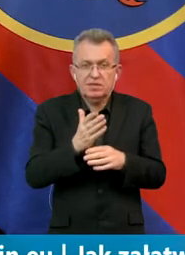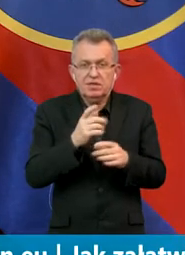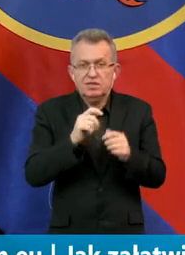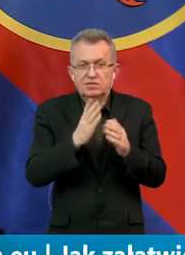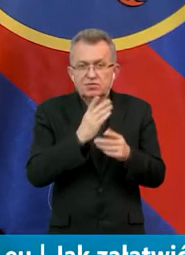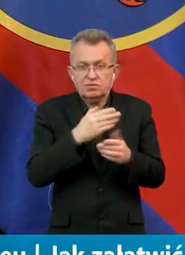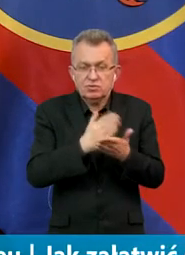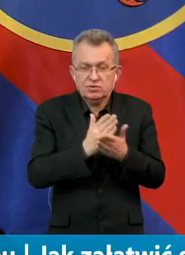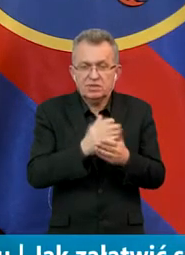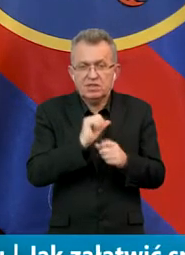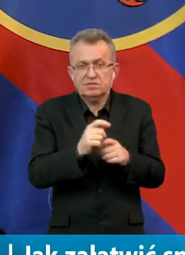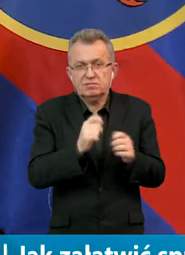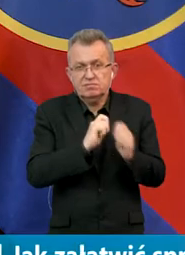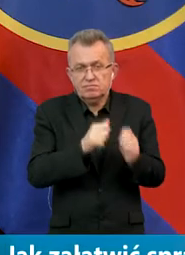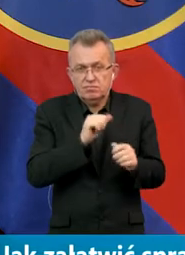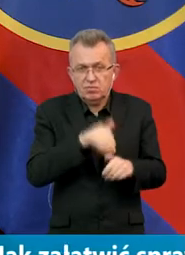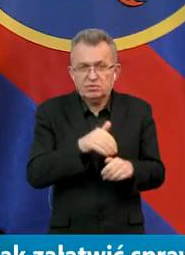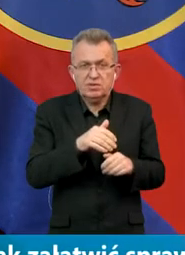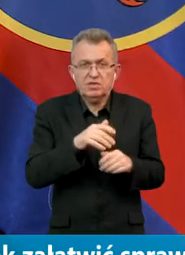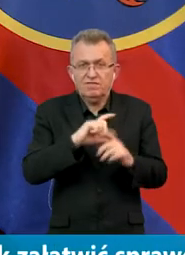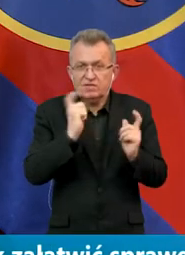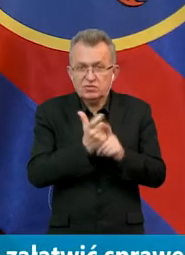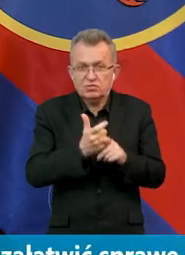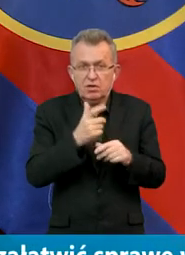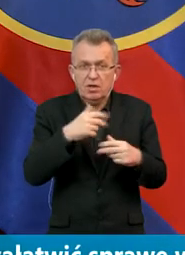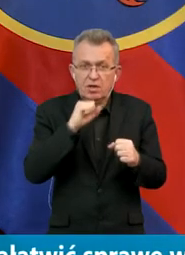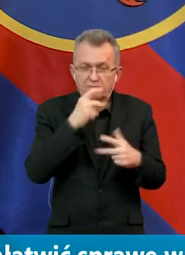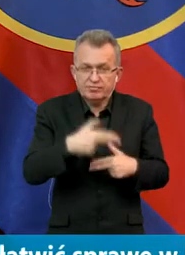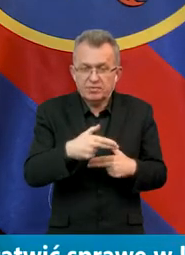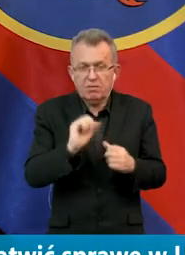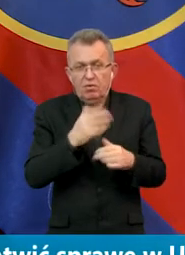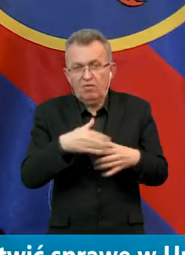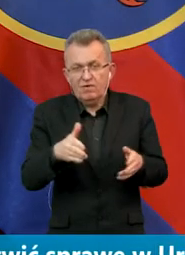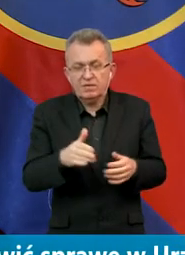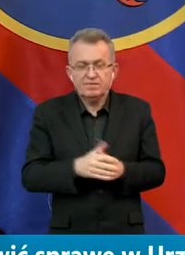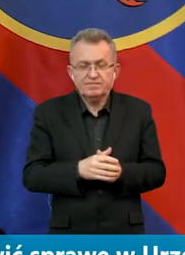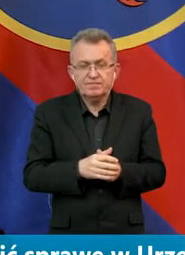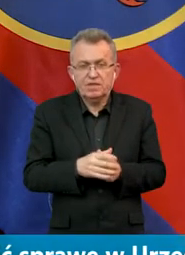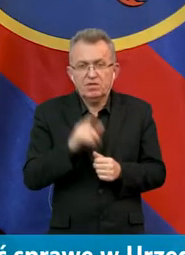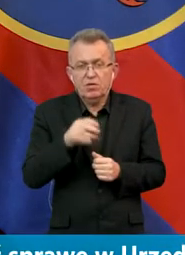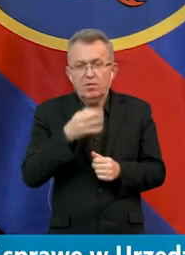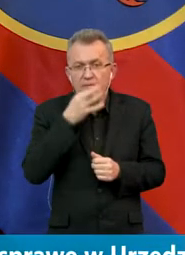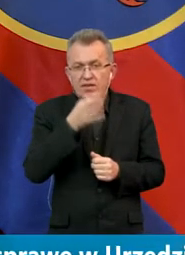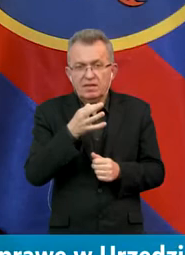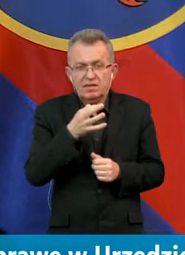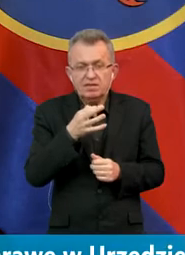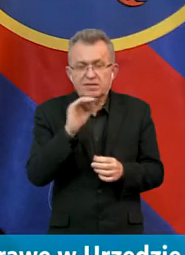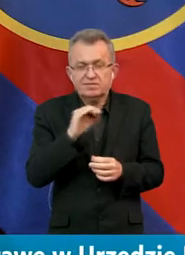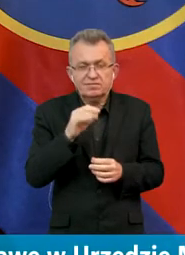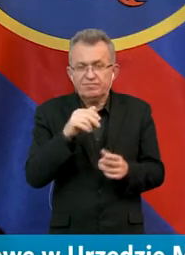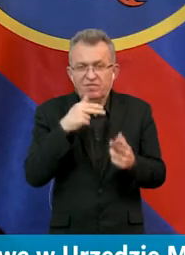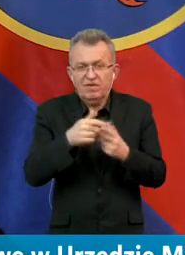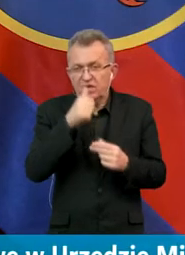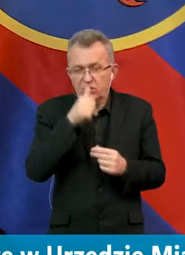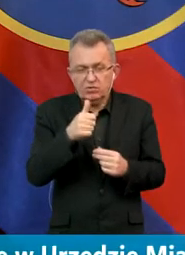tam gdzie będzie obecna infrastruktura, czy bardziej wszystko albo nic? No niestety na to pytanie do końca nie znamy